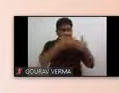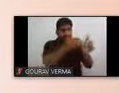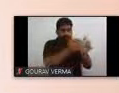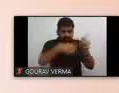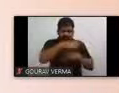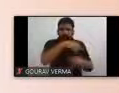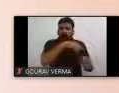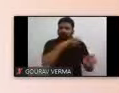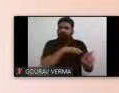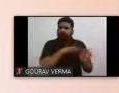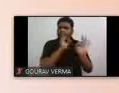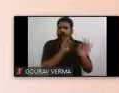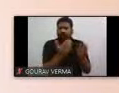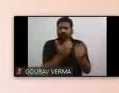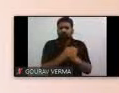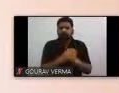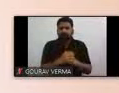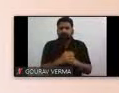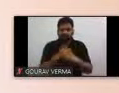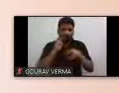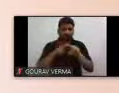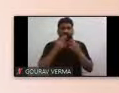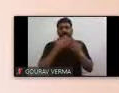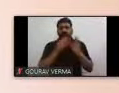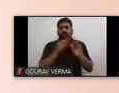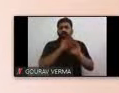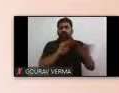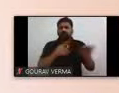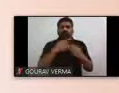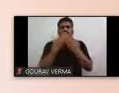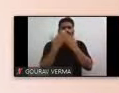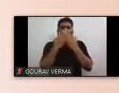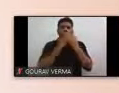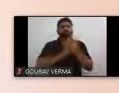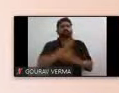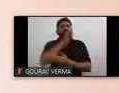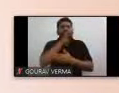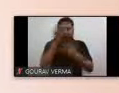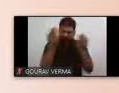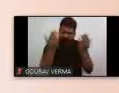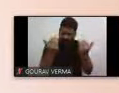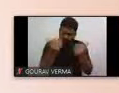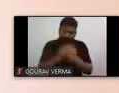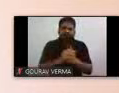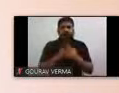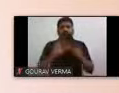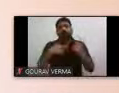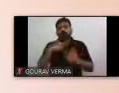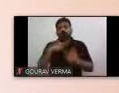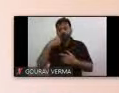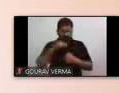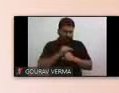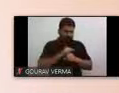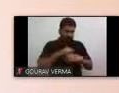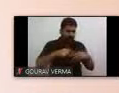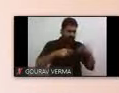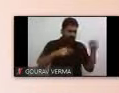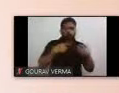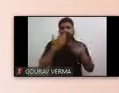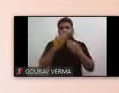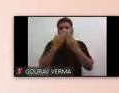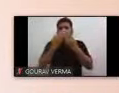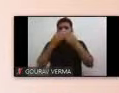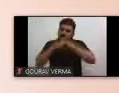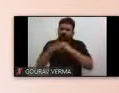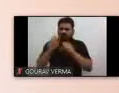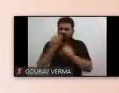होगा. अगर अगर बच्चा एक school में जा सकता है और माँ कुछ और काम school में जाके एक teacher का काम भी